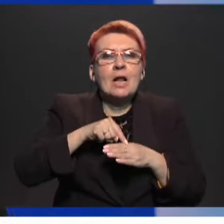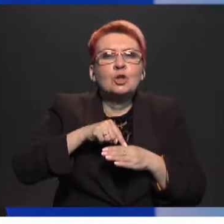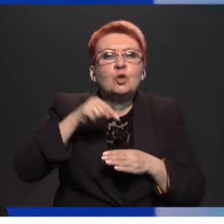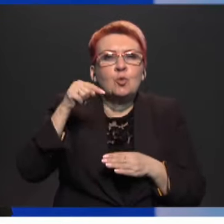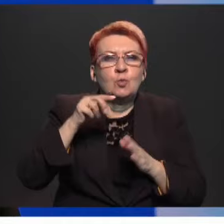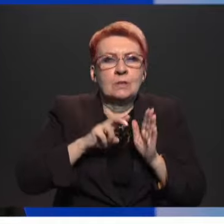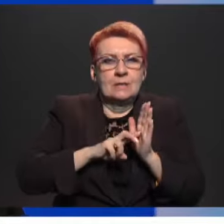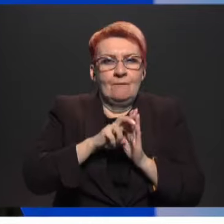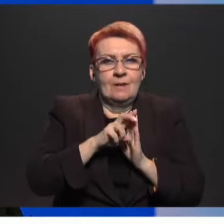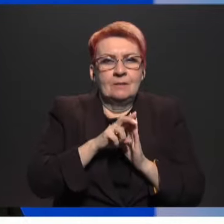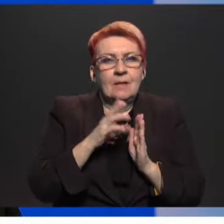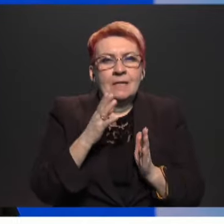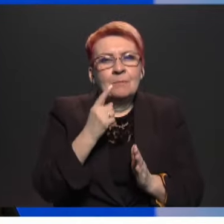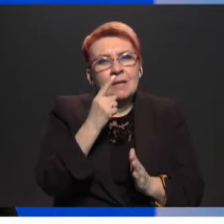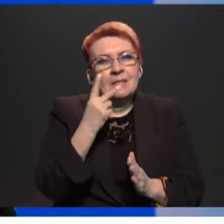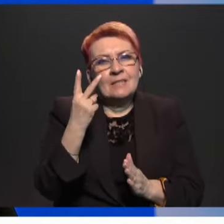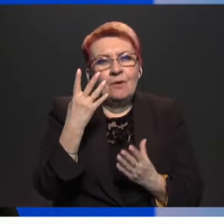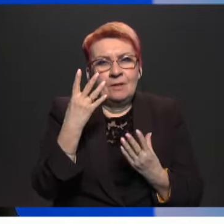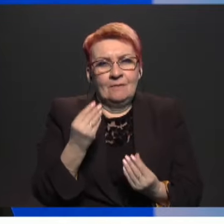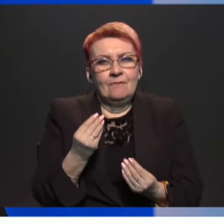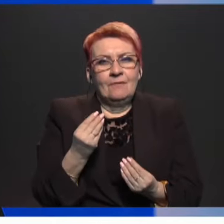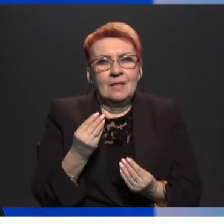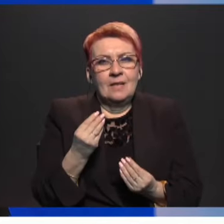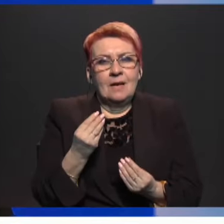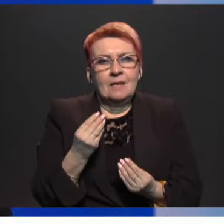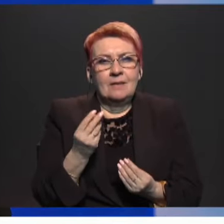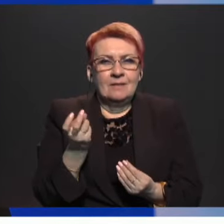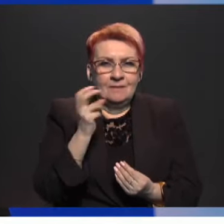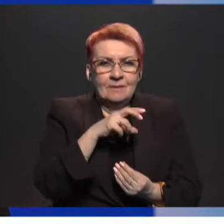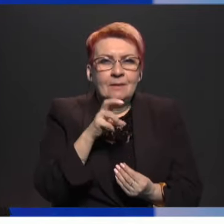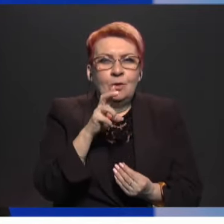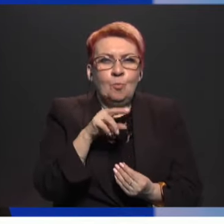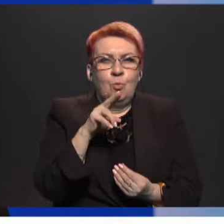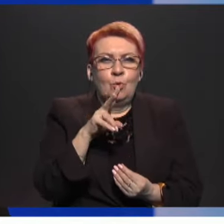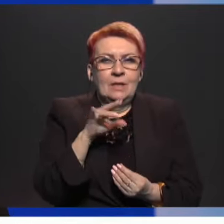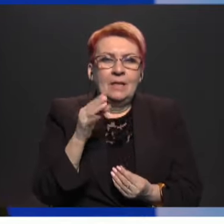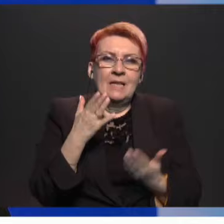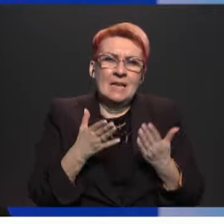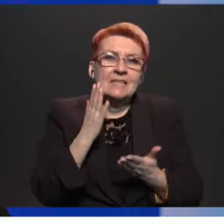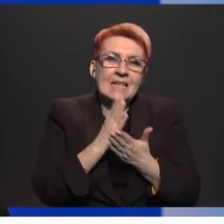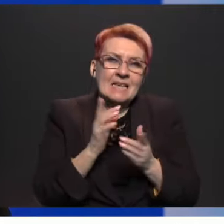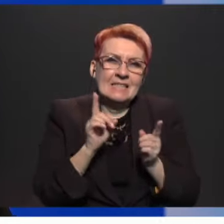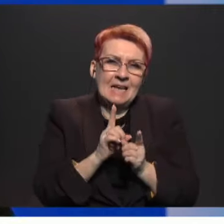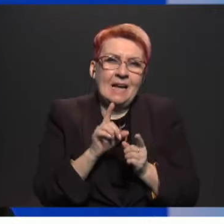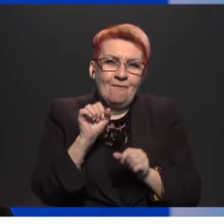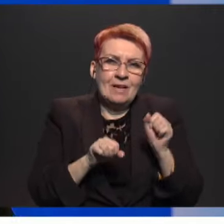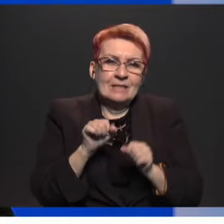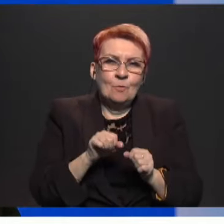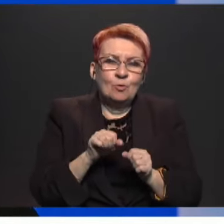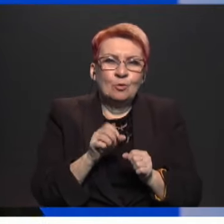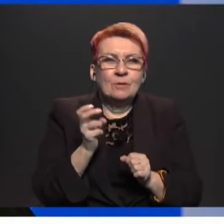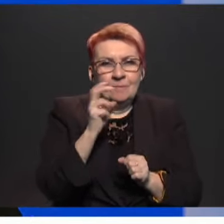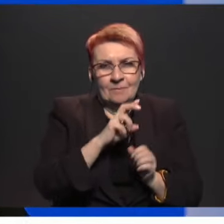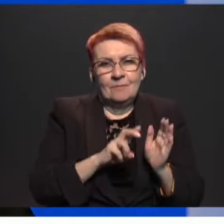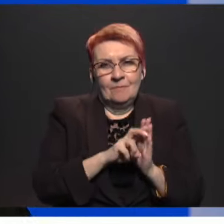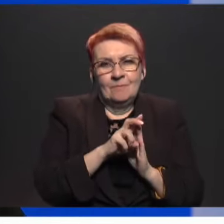для этого нужно хотя бы 1-2 выходных на буднях. И дай Бог, чтобы вот у кого есть такая возможность вырваться